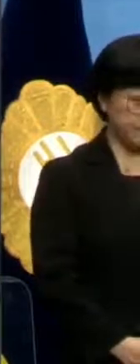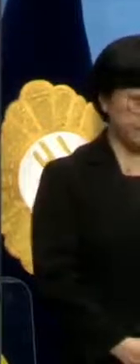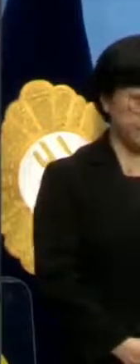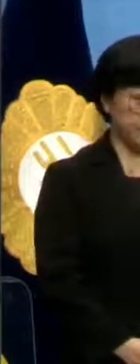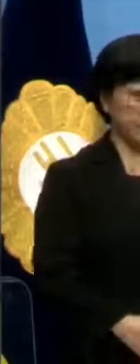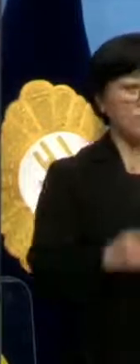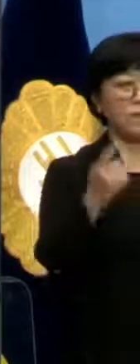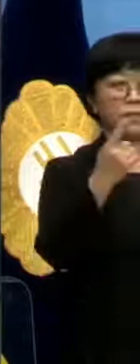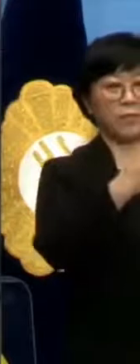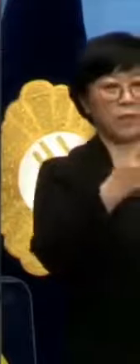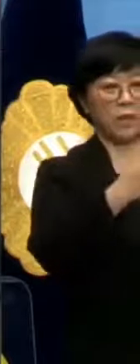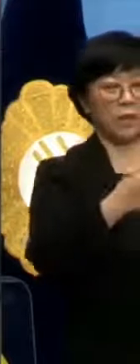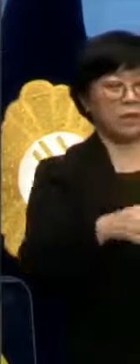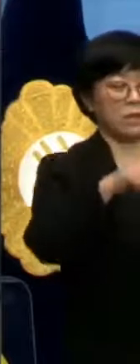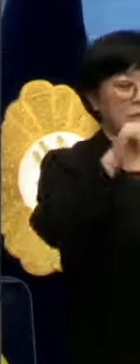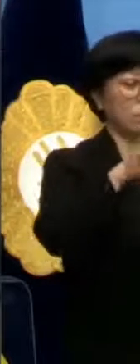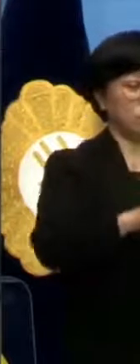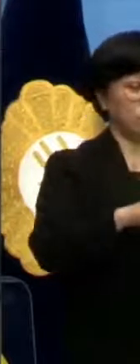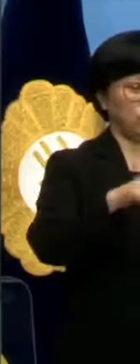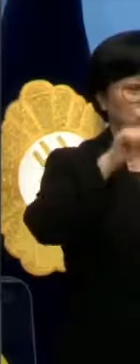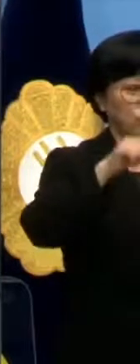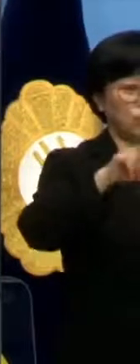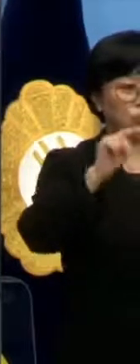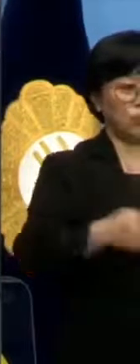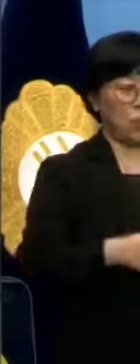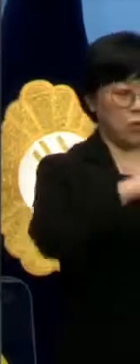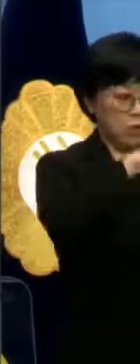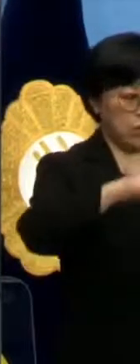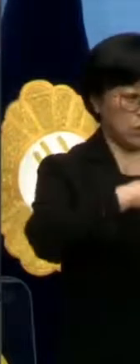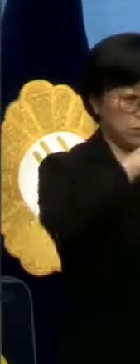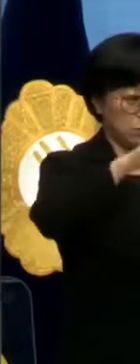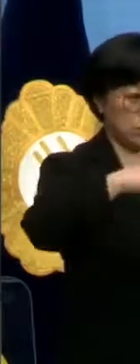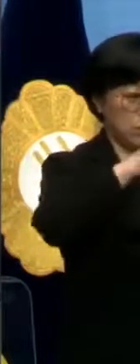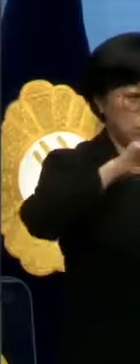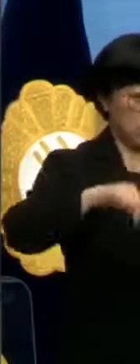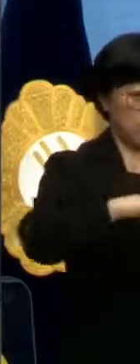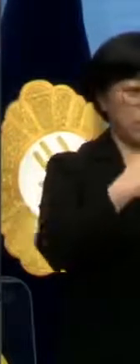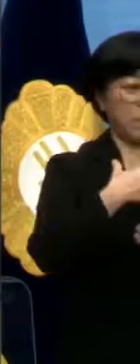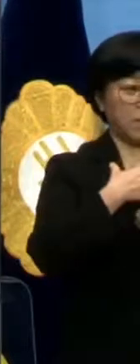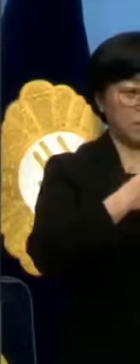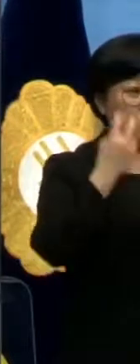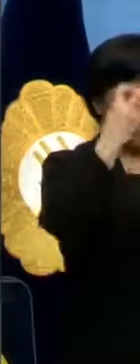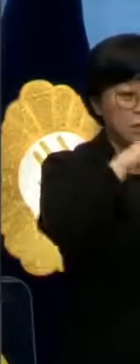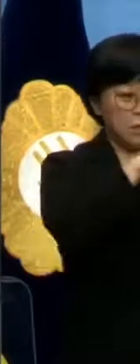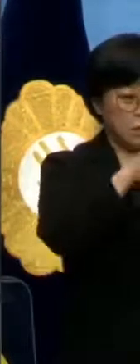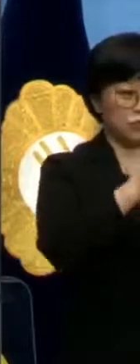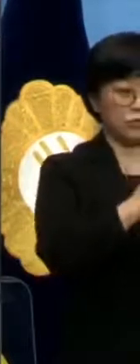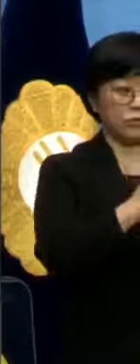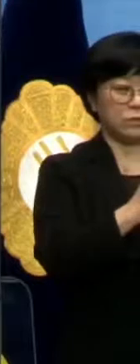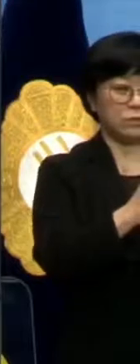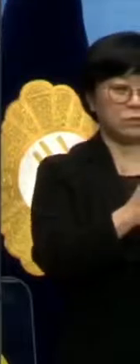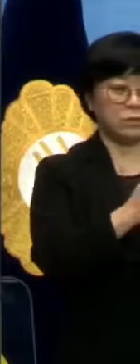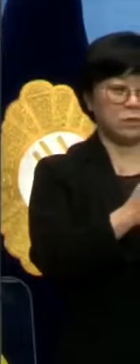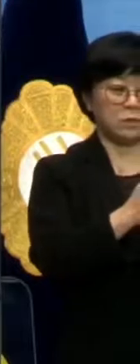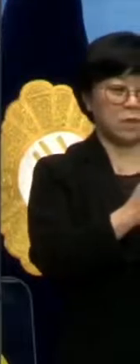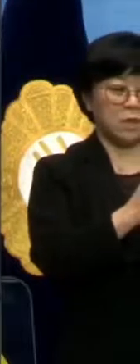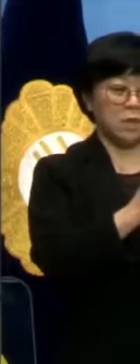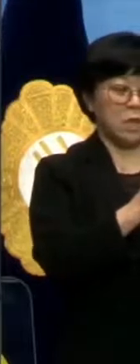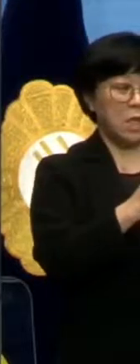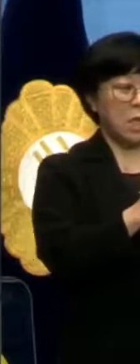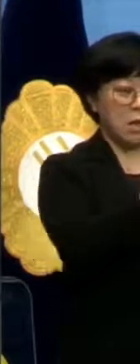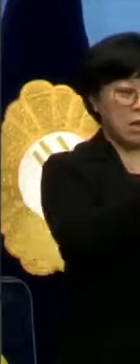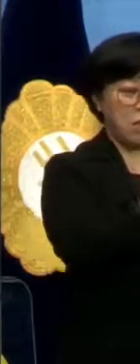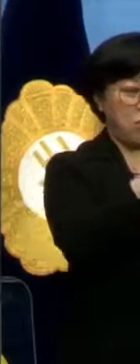첫째 삼중수소 는 월성원전 내부에서 안전하게 관리 중입니다 월성 1호기